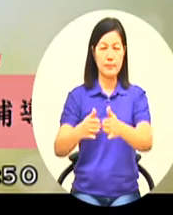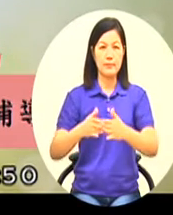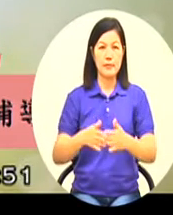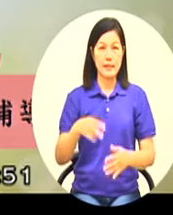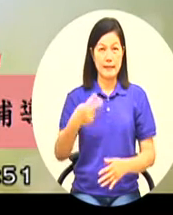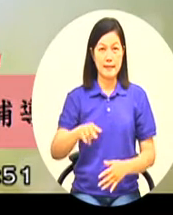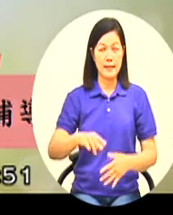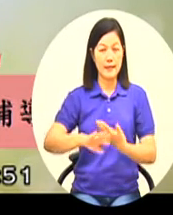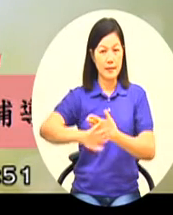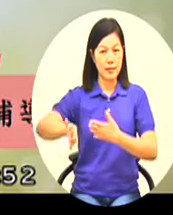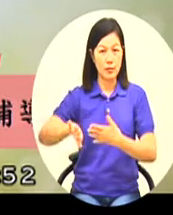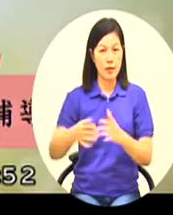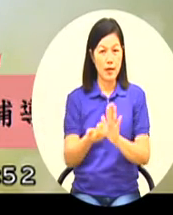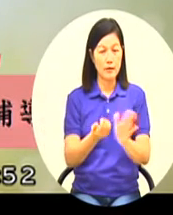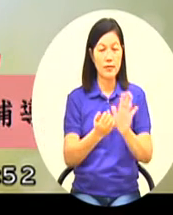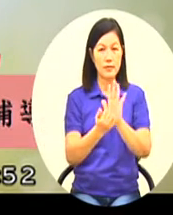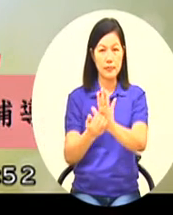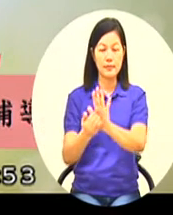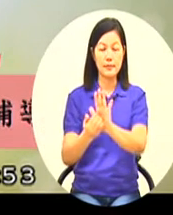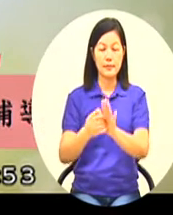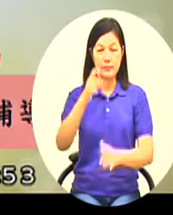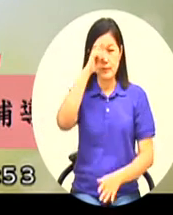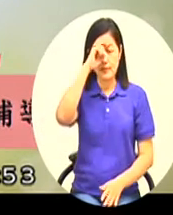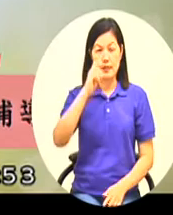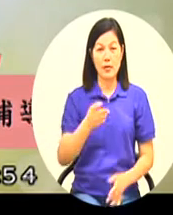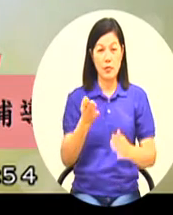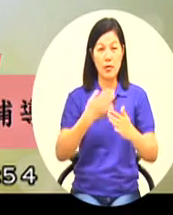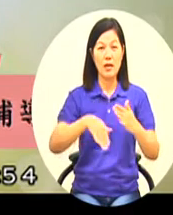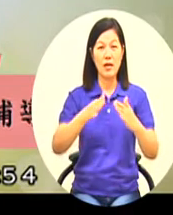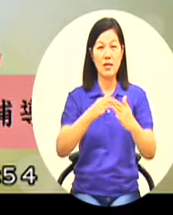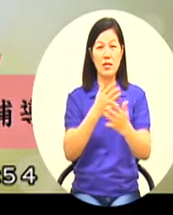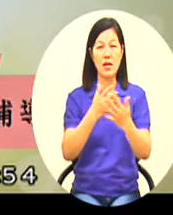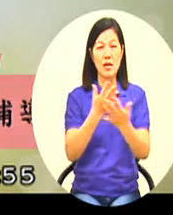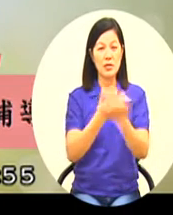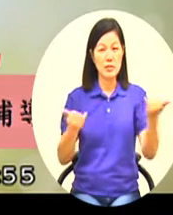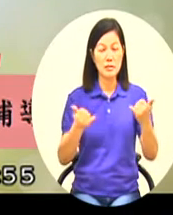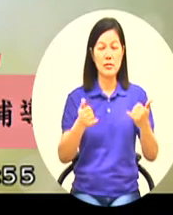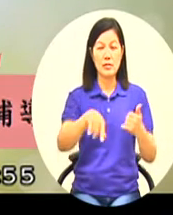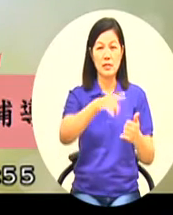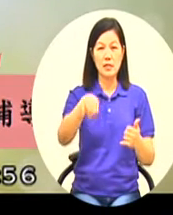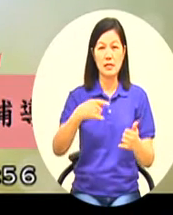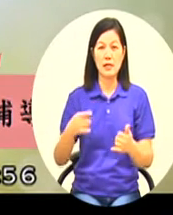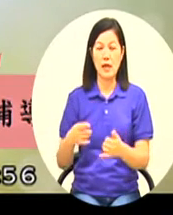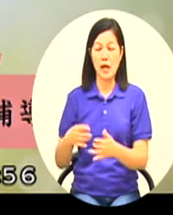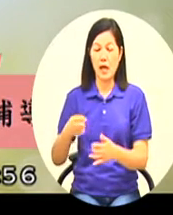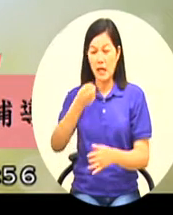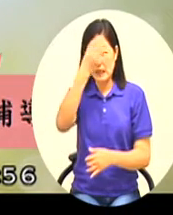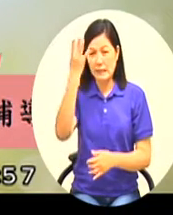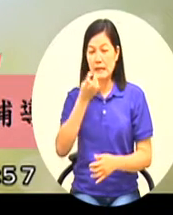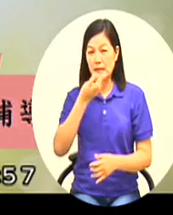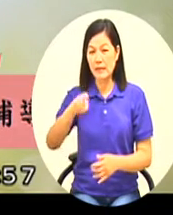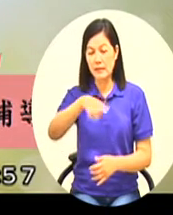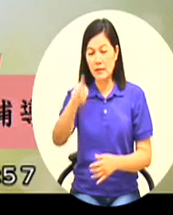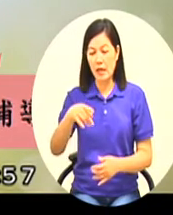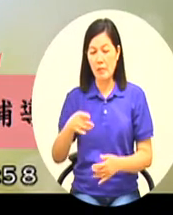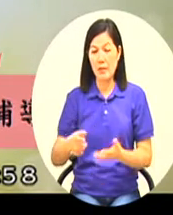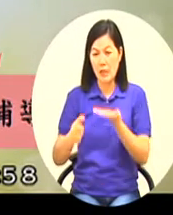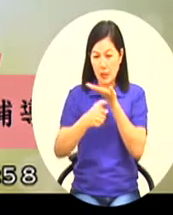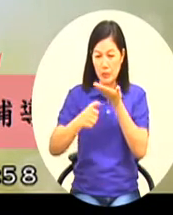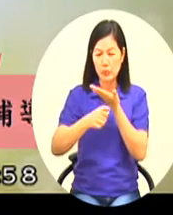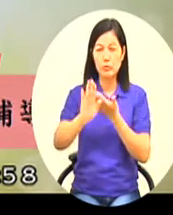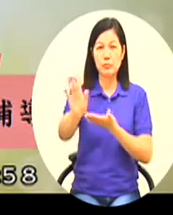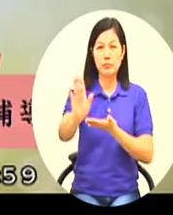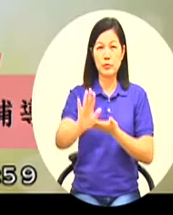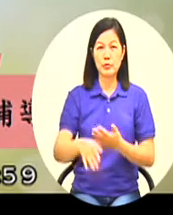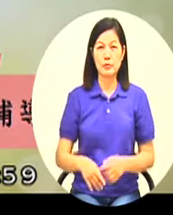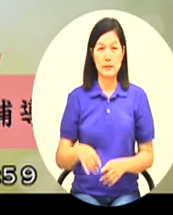要做一个预防，希望不要这个学生或是青少年去染毒，所以我们必须针对高关怀还有高